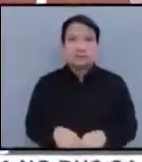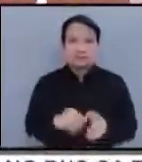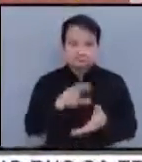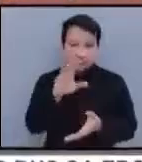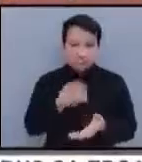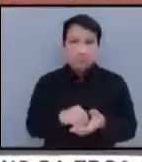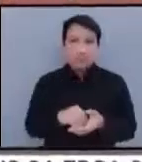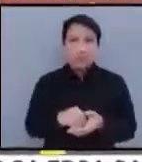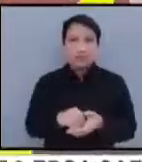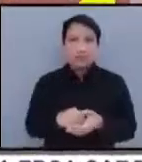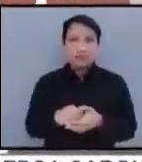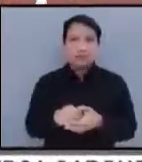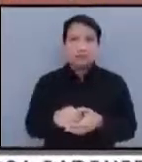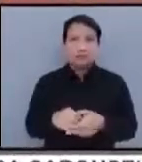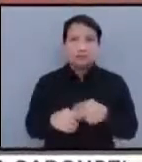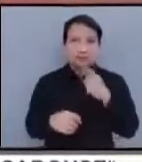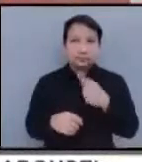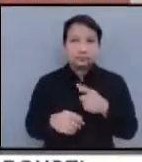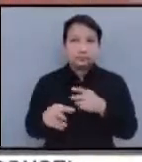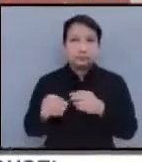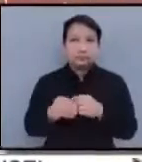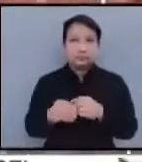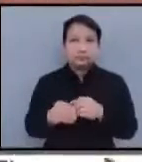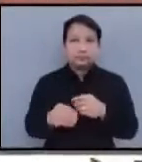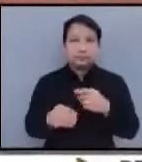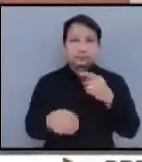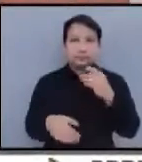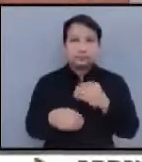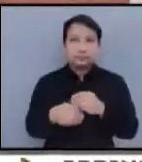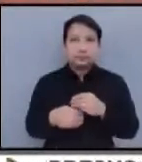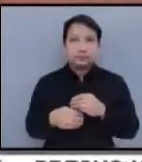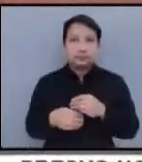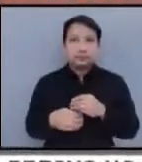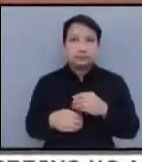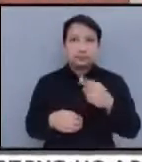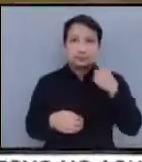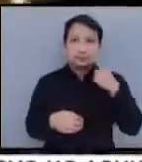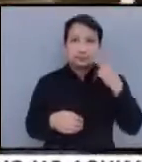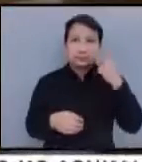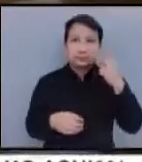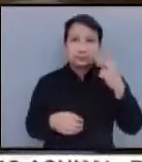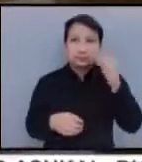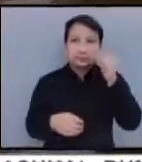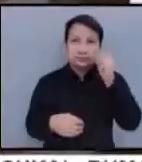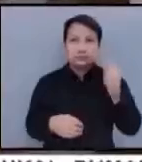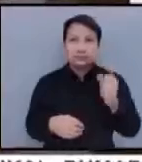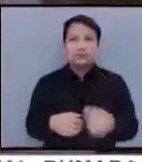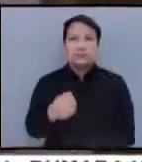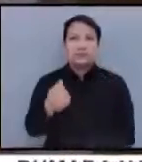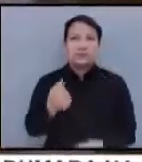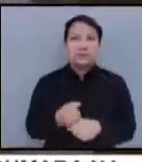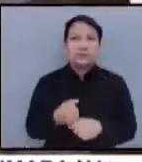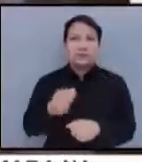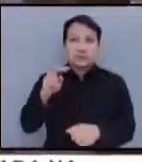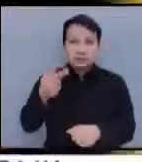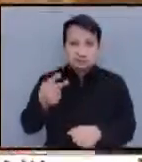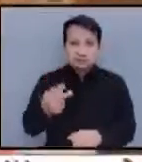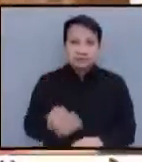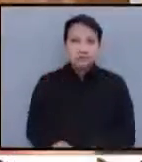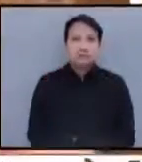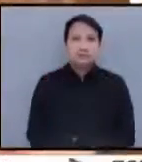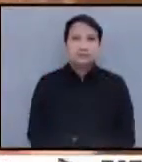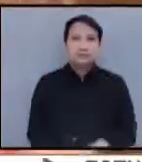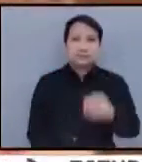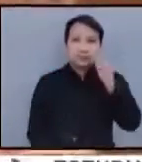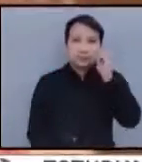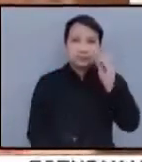saan ginaya niya ang look ni popular Squid Game character na si Kang Sebyeok. Number 2, Sasa Girl.